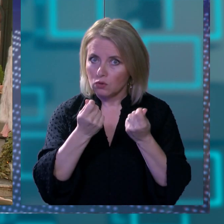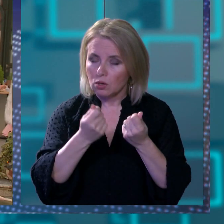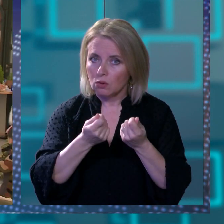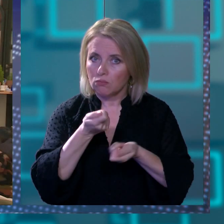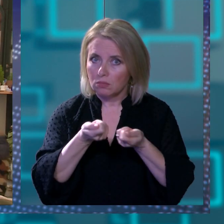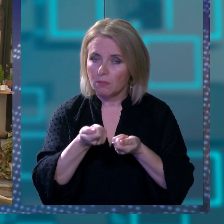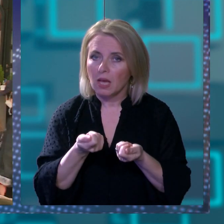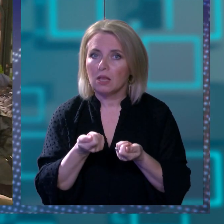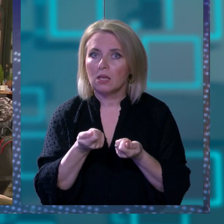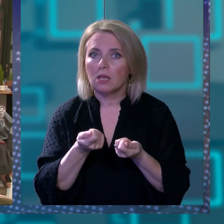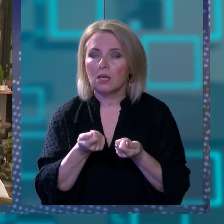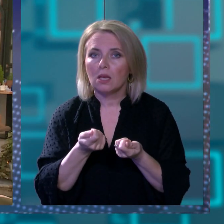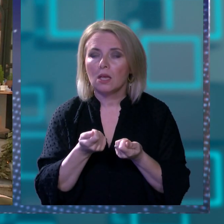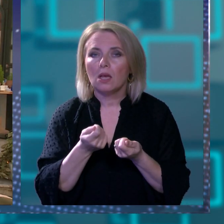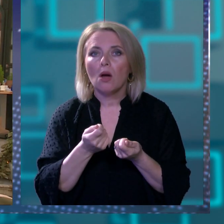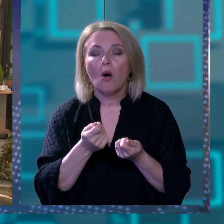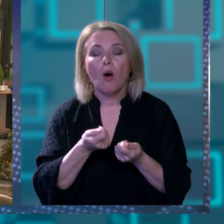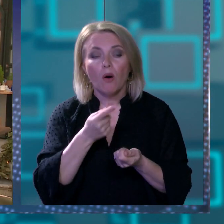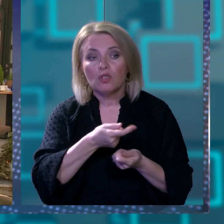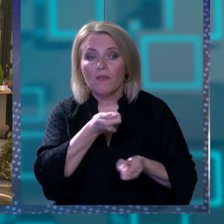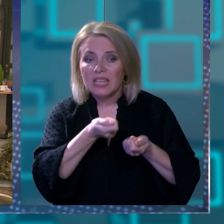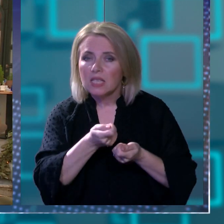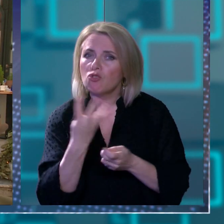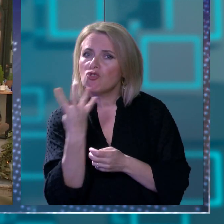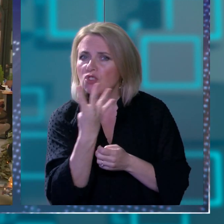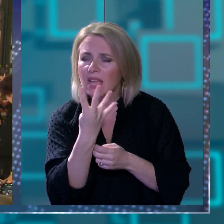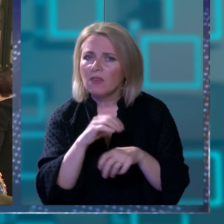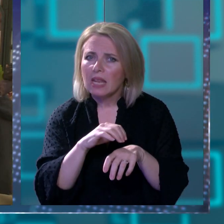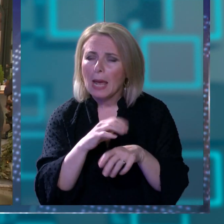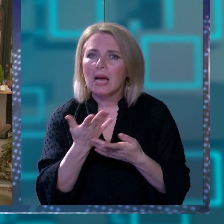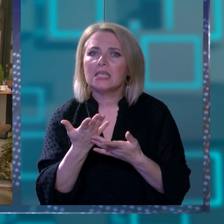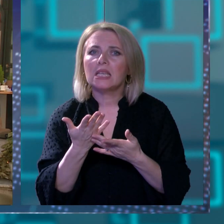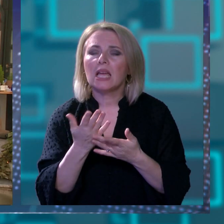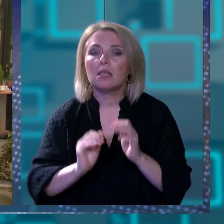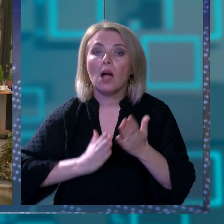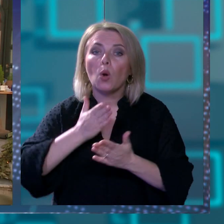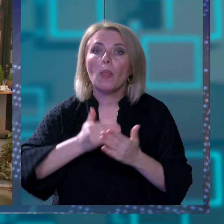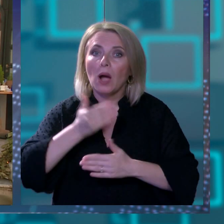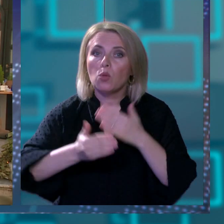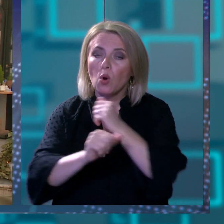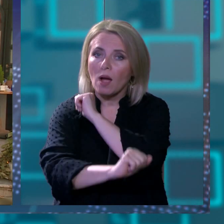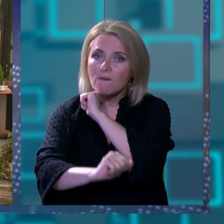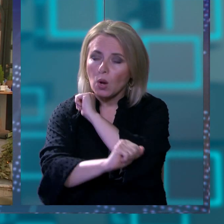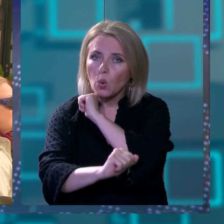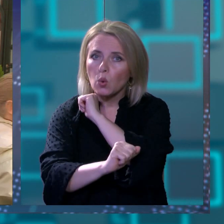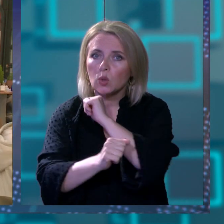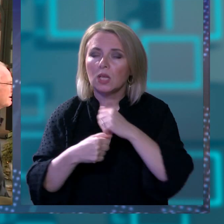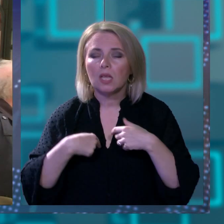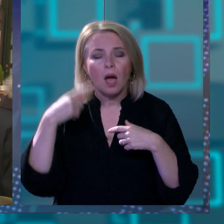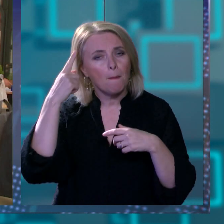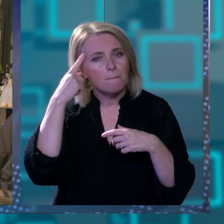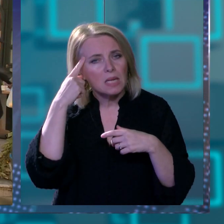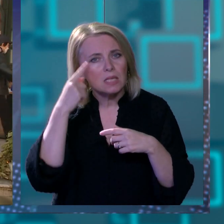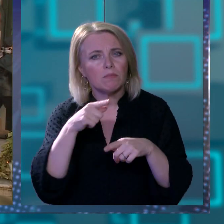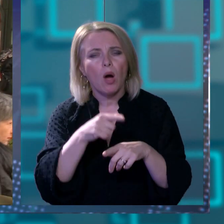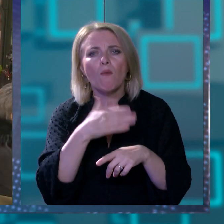Za isfinancirati još ovaj četvrti razred pa onda fakultet i što već ide. I mislim da je ovo